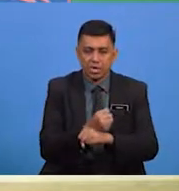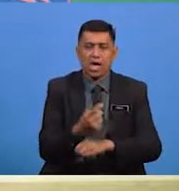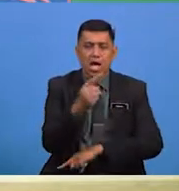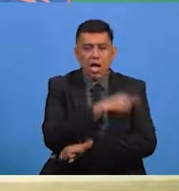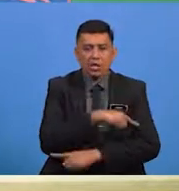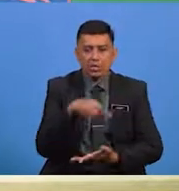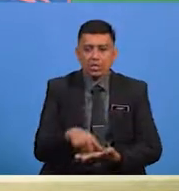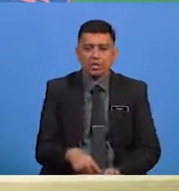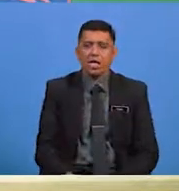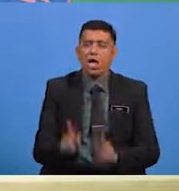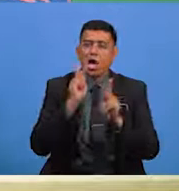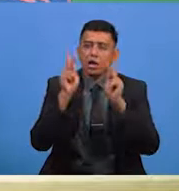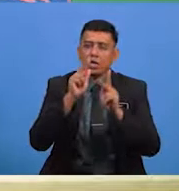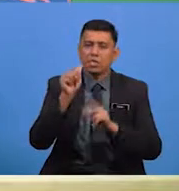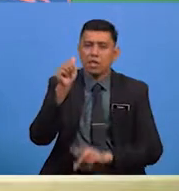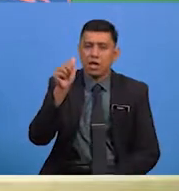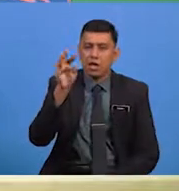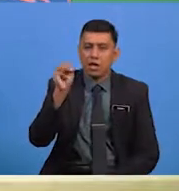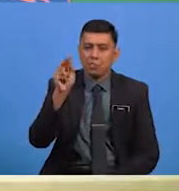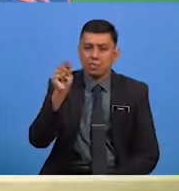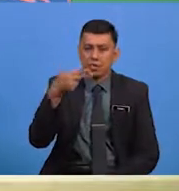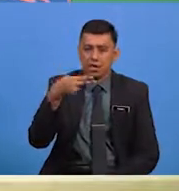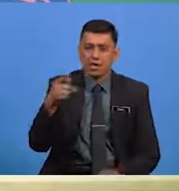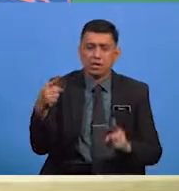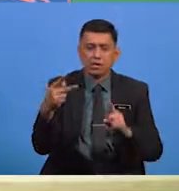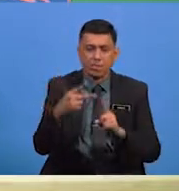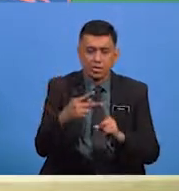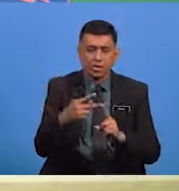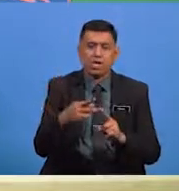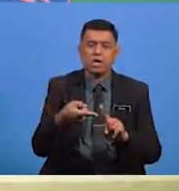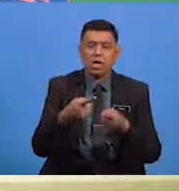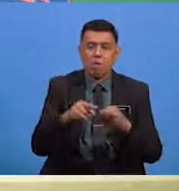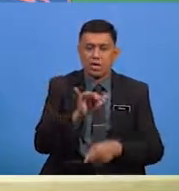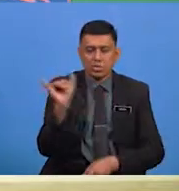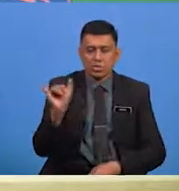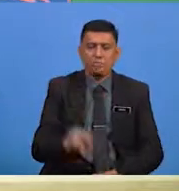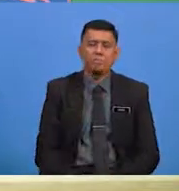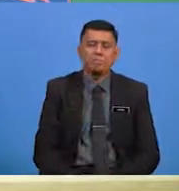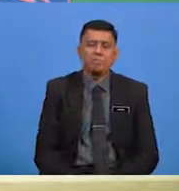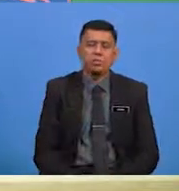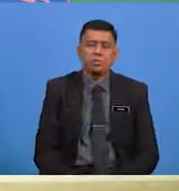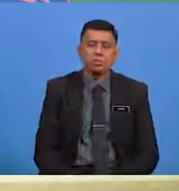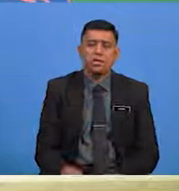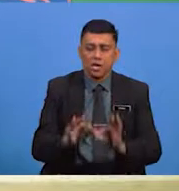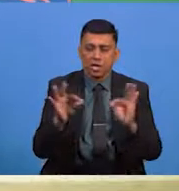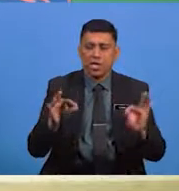ini. Kata Amnah kepada kawannya. Ayat yang